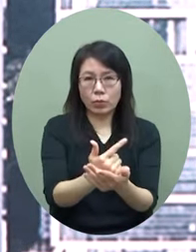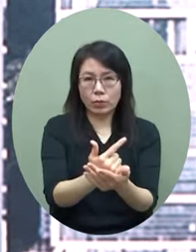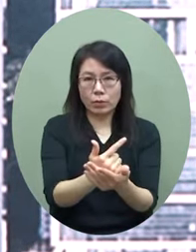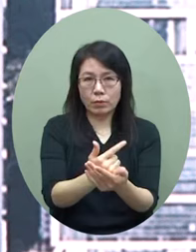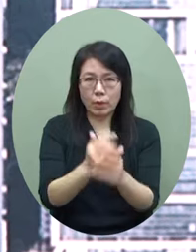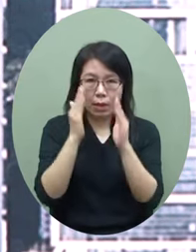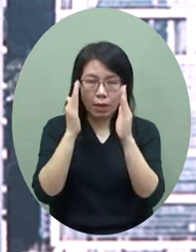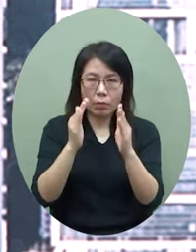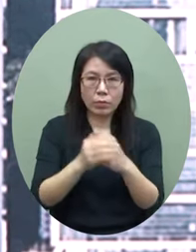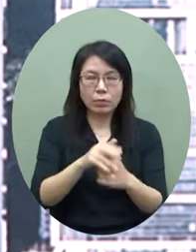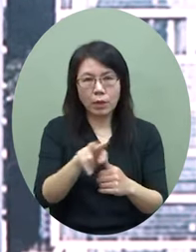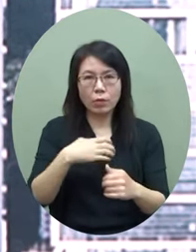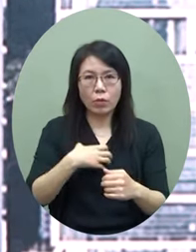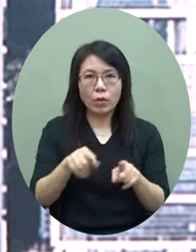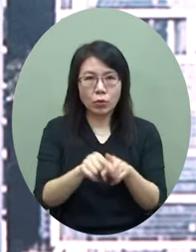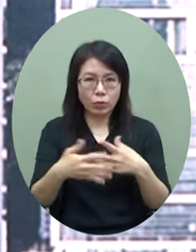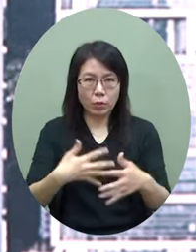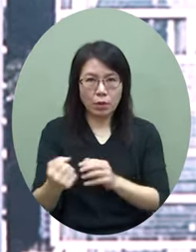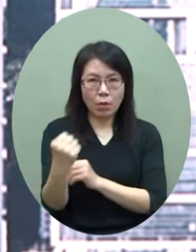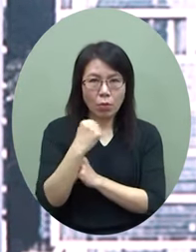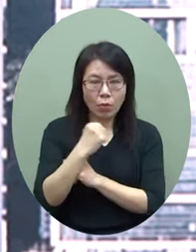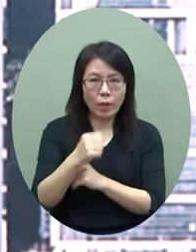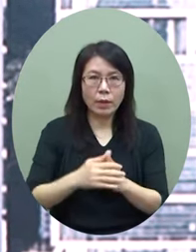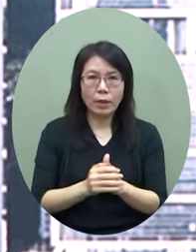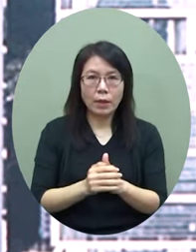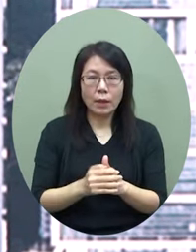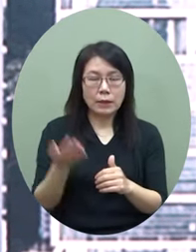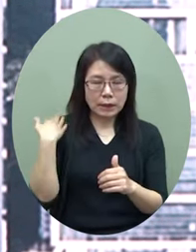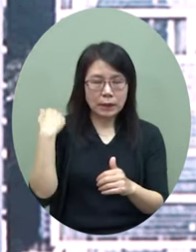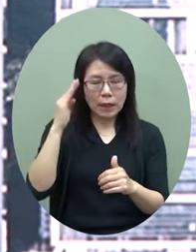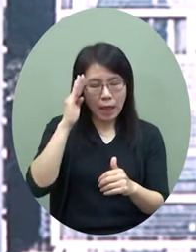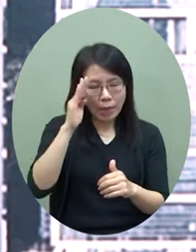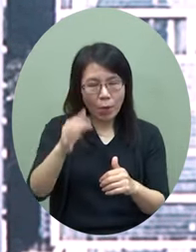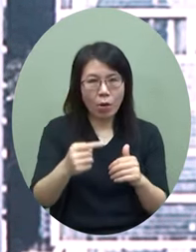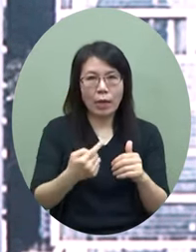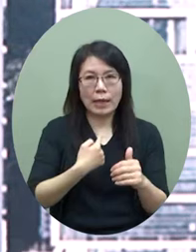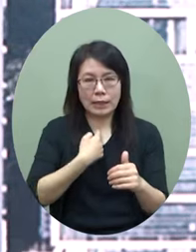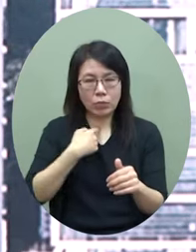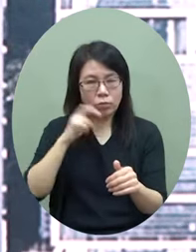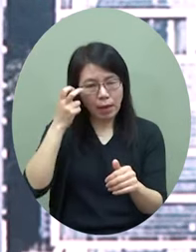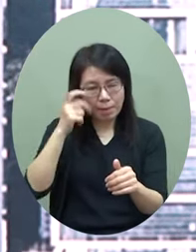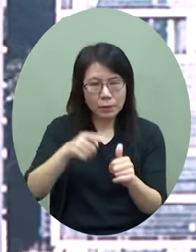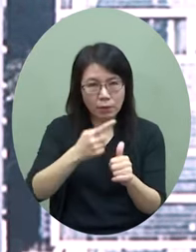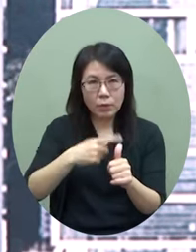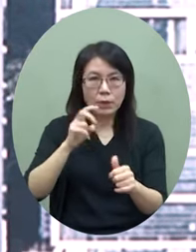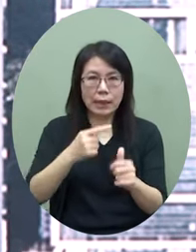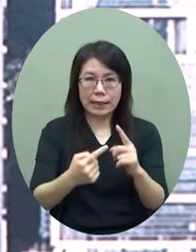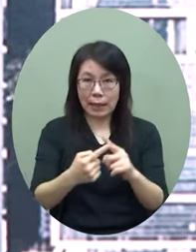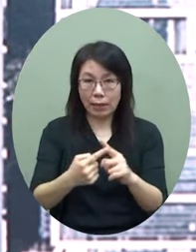下來同事的努力是達到我當時希望他們盡量人性化這個要求